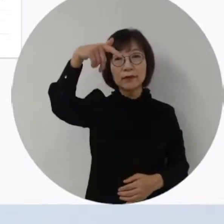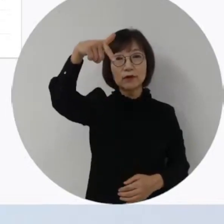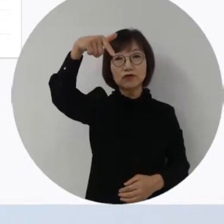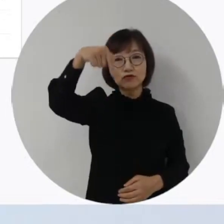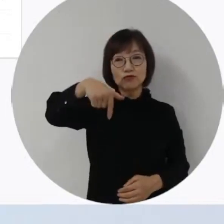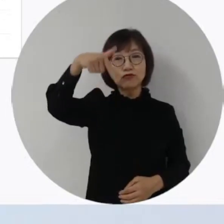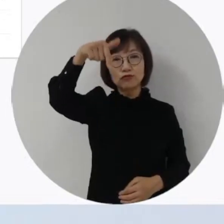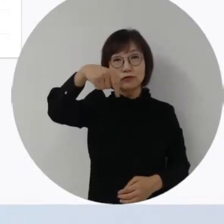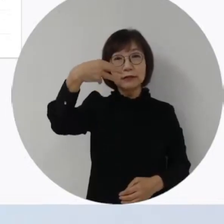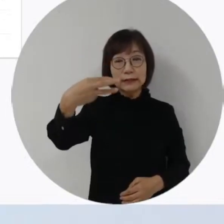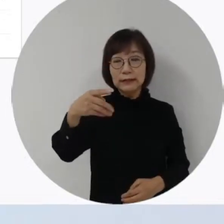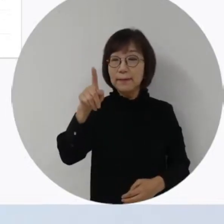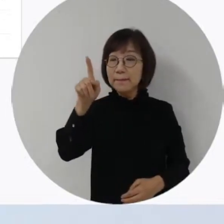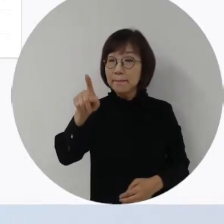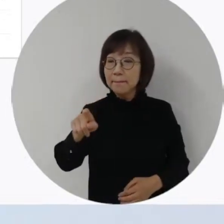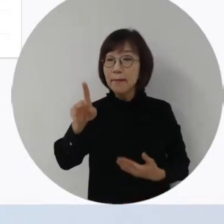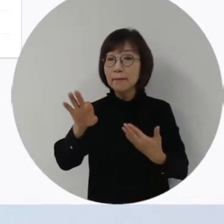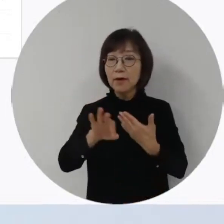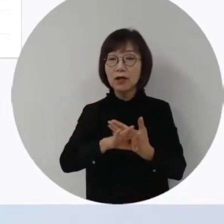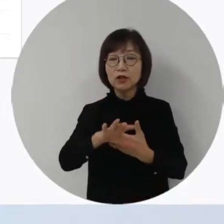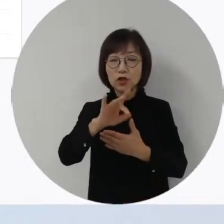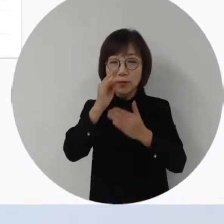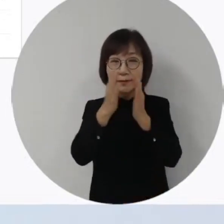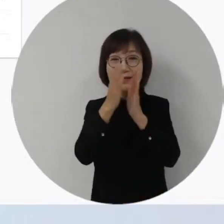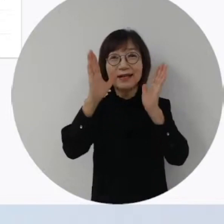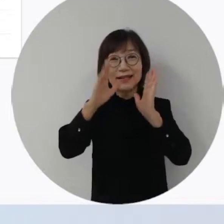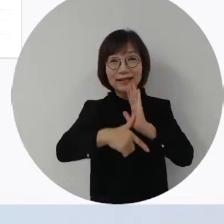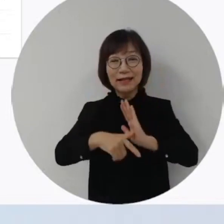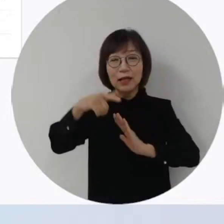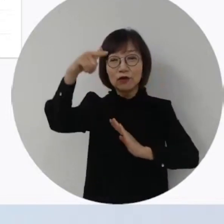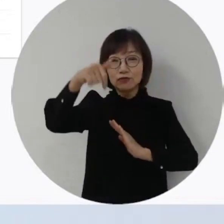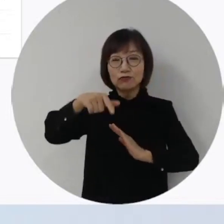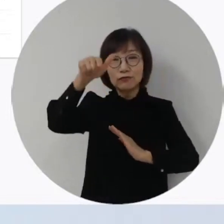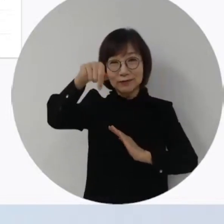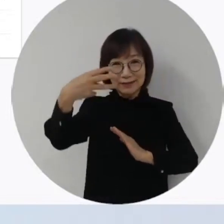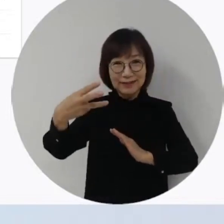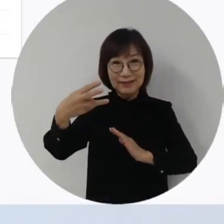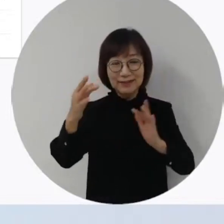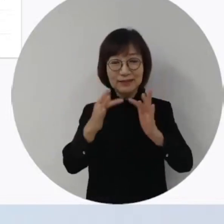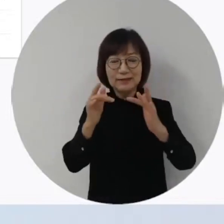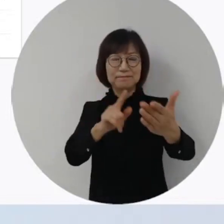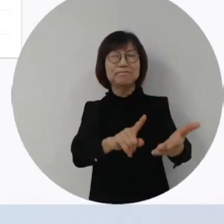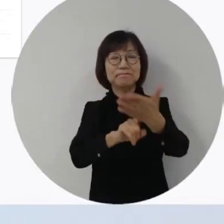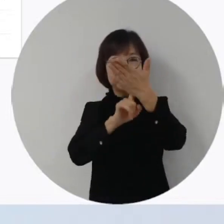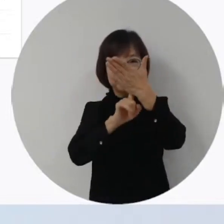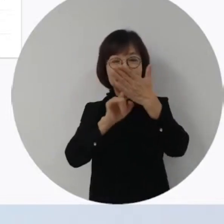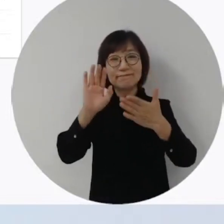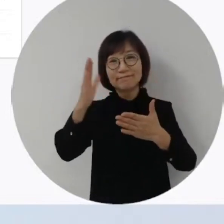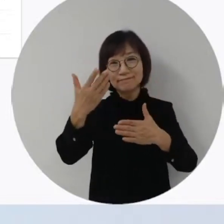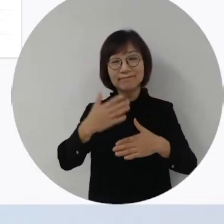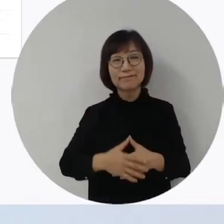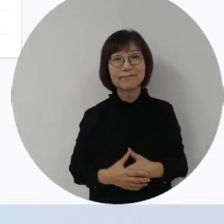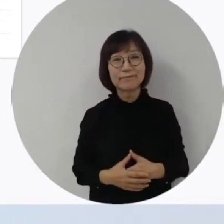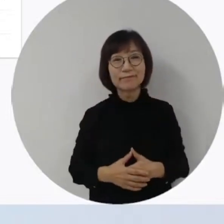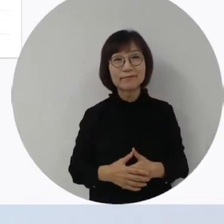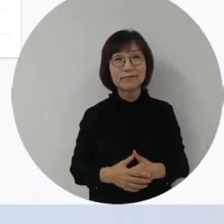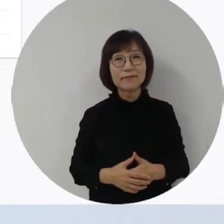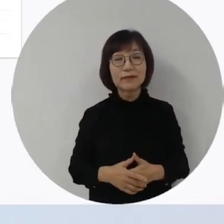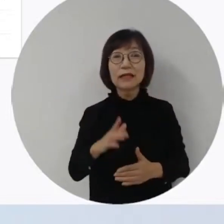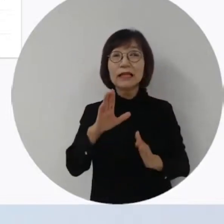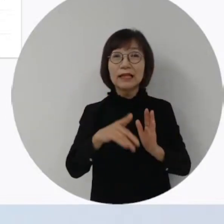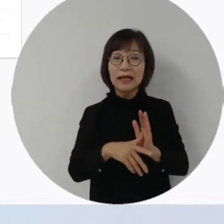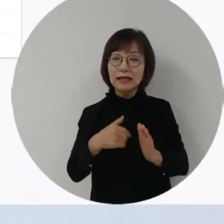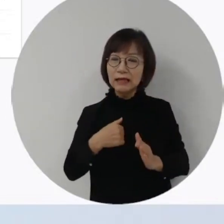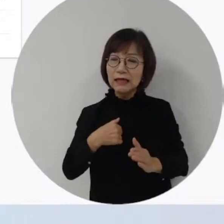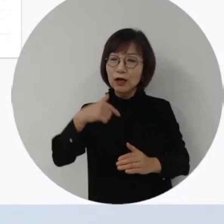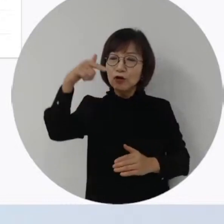이 상태에서 나는 구글이 아니라 네이버를 시작 페이지로 할 거예요. 그럴 때 여기